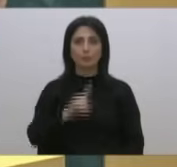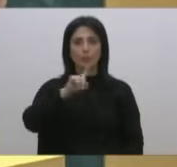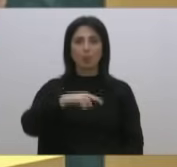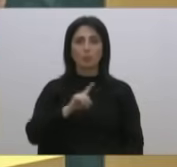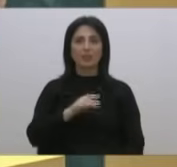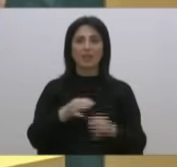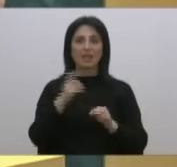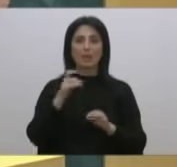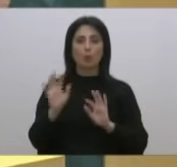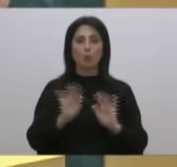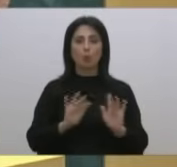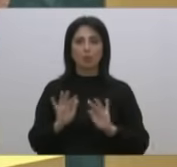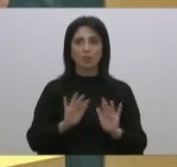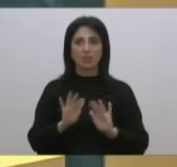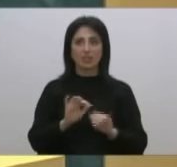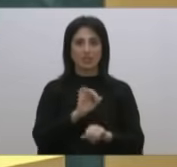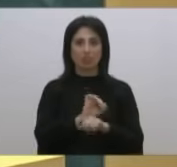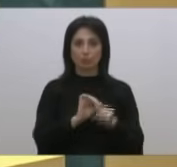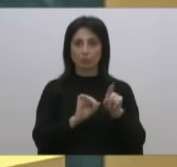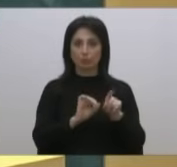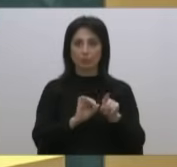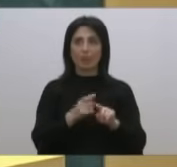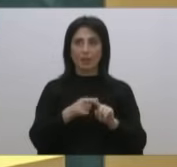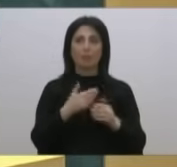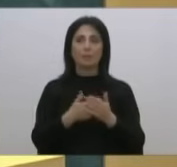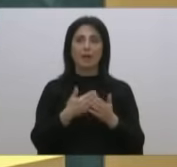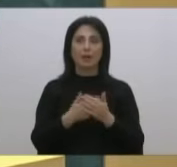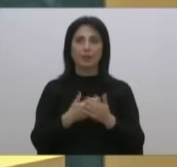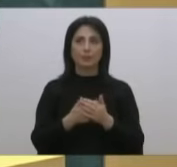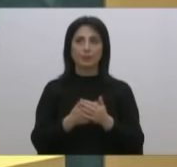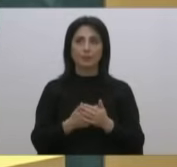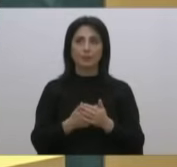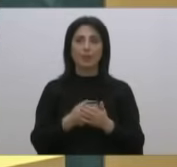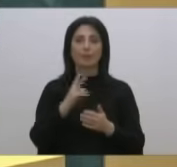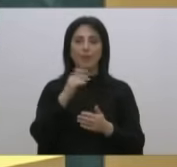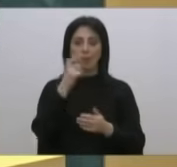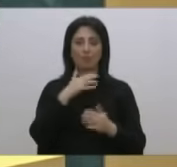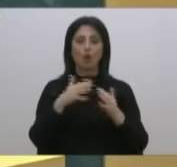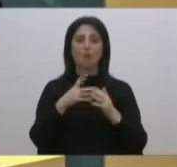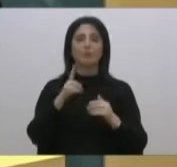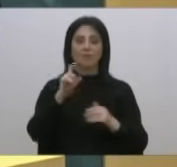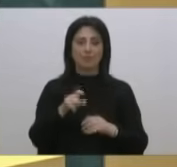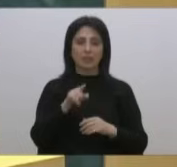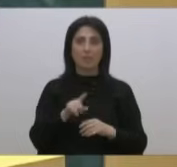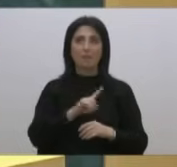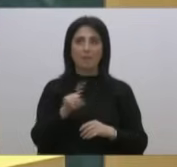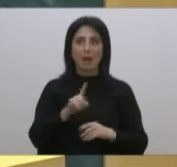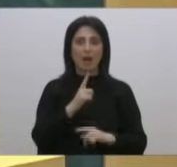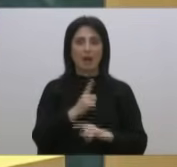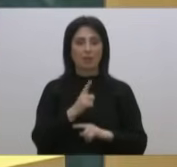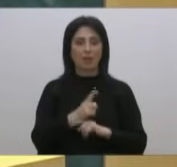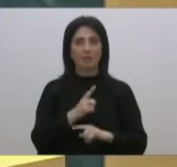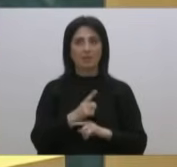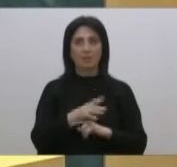მოუწია რაღაც დემოკრატიული პროცესების შეჩერება. Აი მაგალითები. კი ბატონო, ომის გამო, მაგრამ